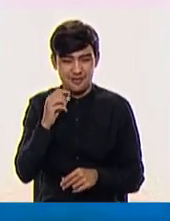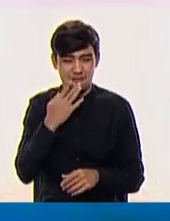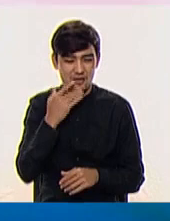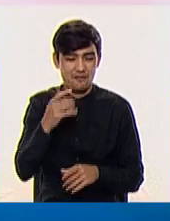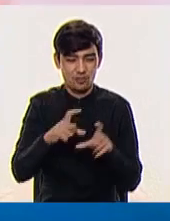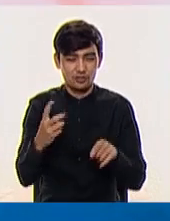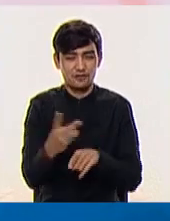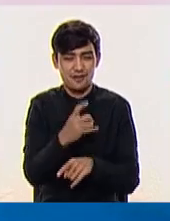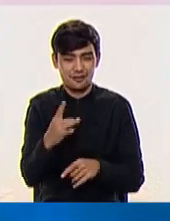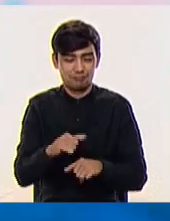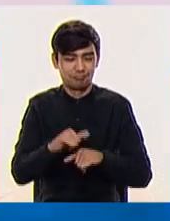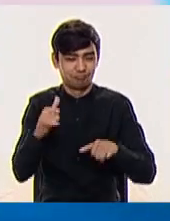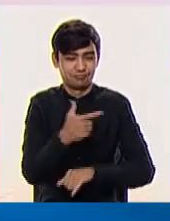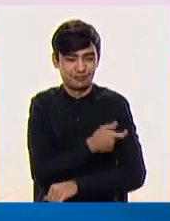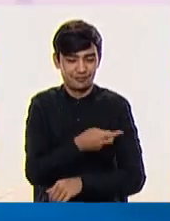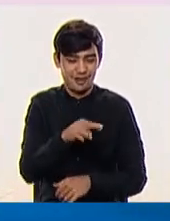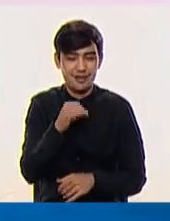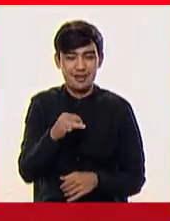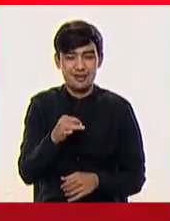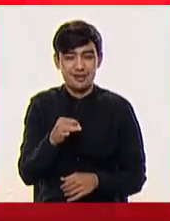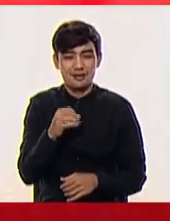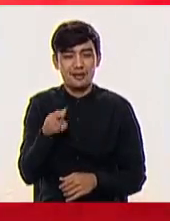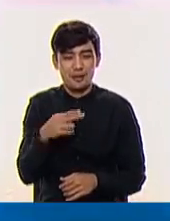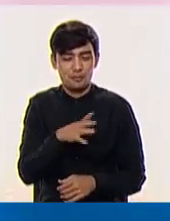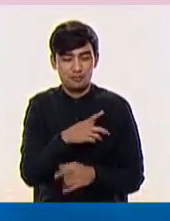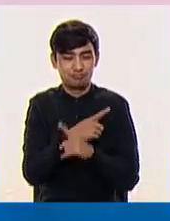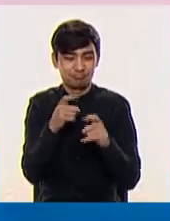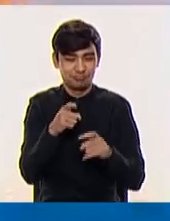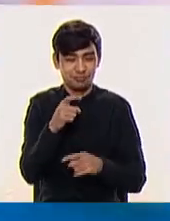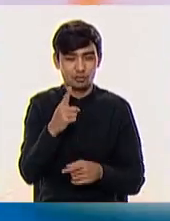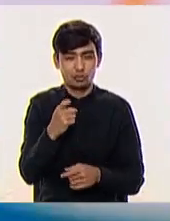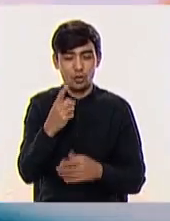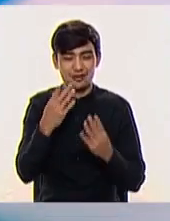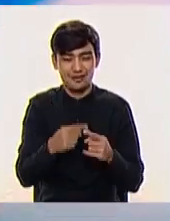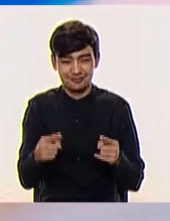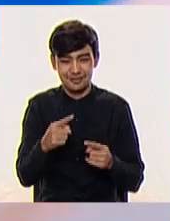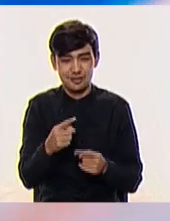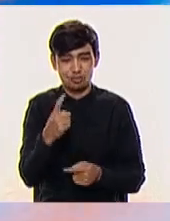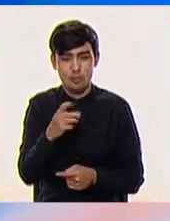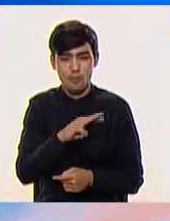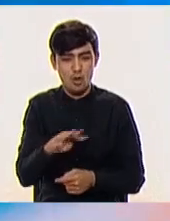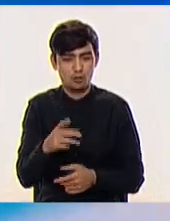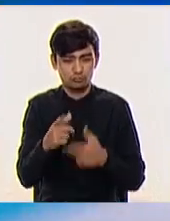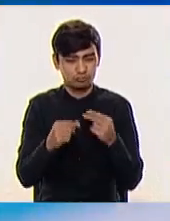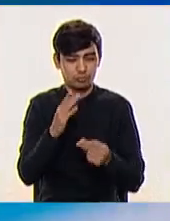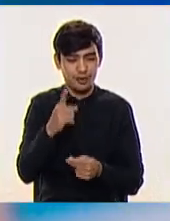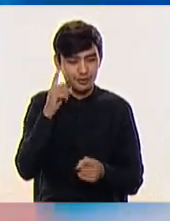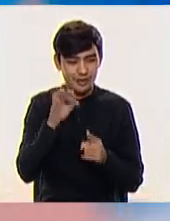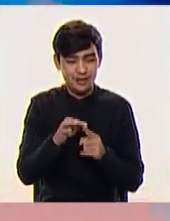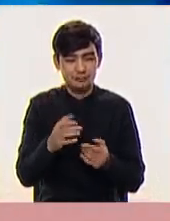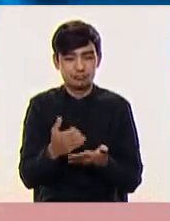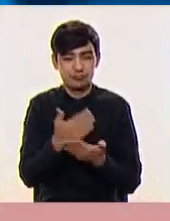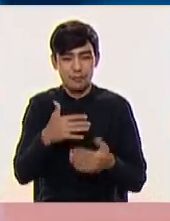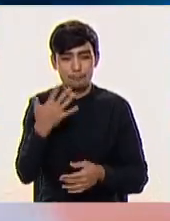темпы вакцинации. 8 декабря он заявлял, что в первые 100 дней будут сделаны 100 миллионов прививок. Этой цели достигли